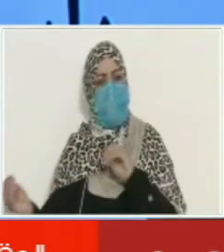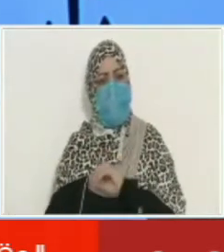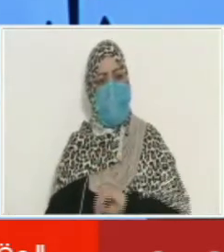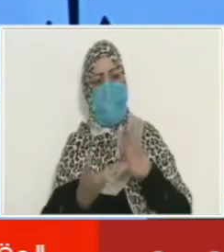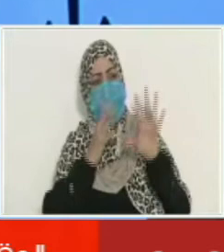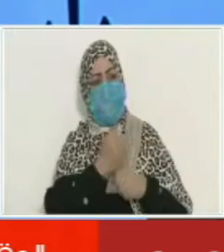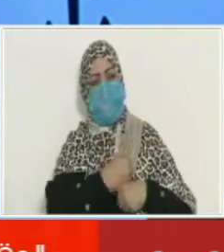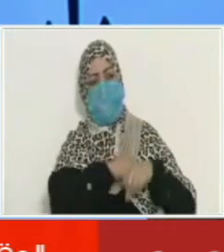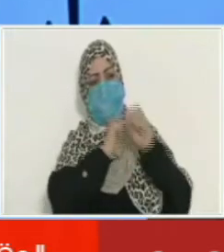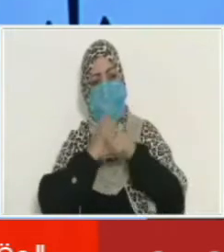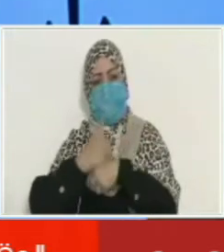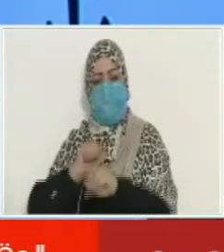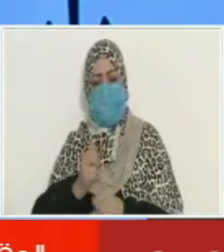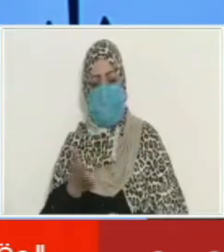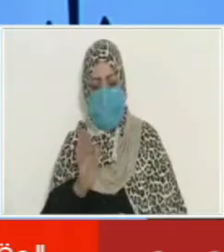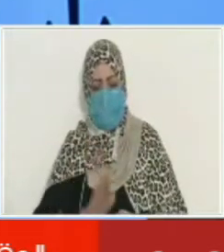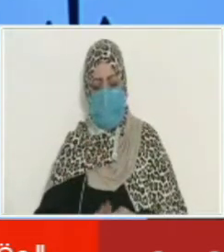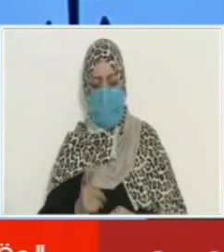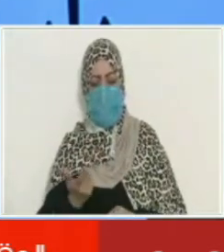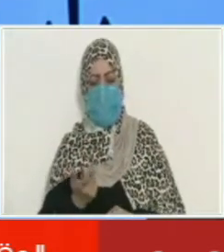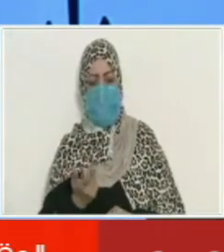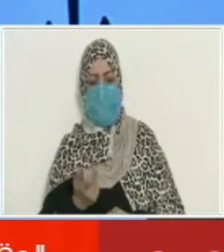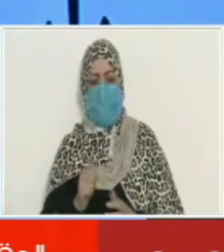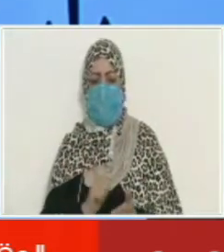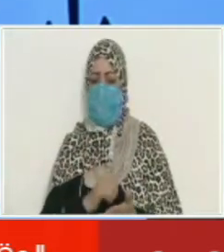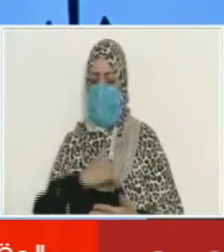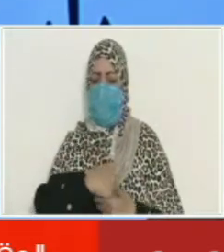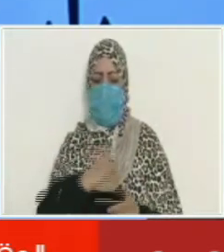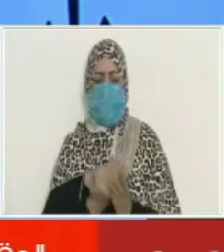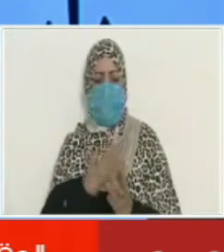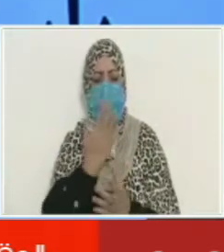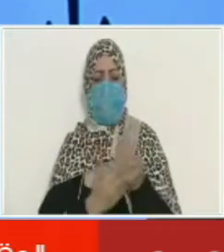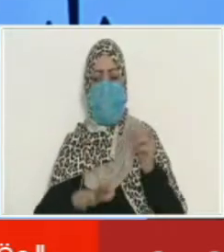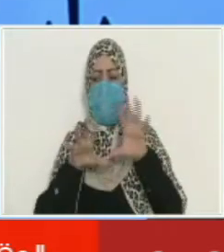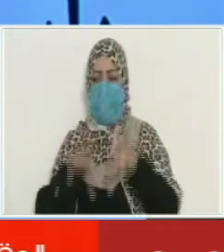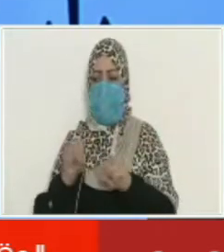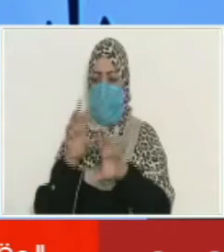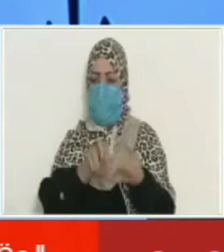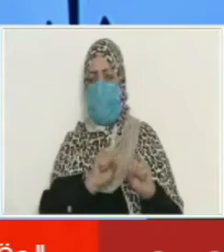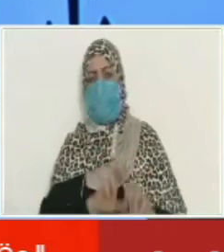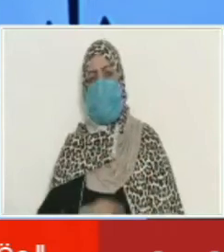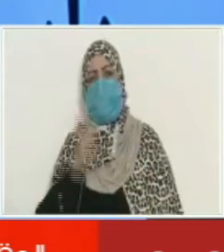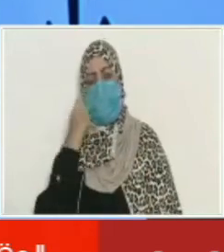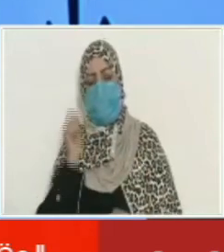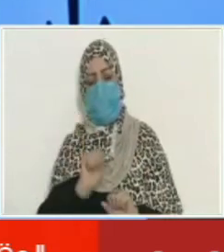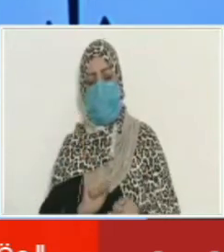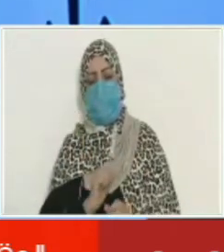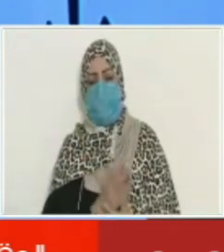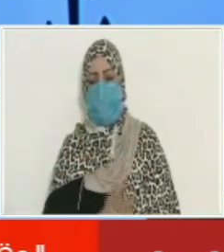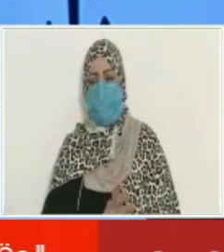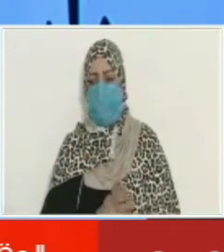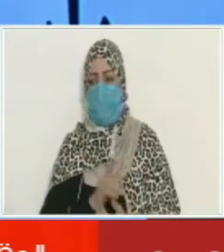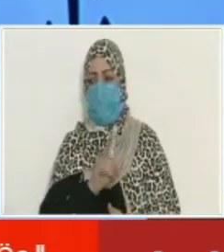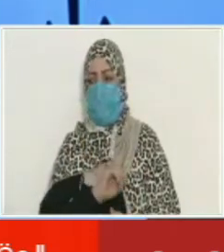حي فانا لا يحل، بل حتى ان يعني قنن الفقهاء والعلماء ونصوا عليه، حتى يعني